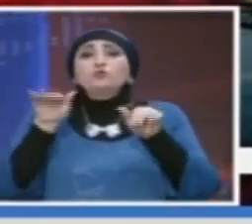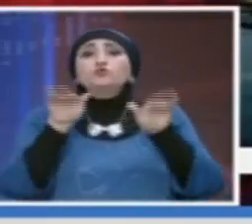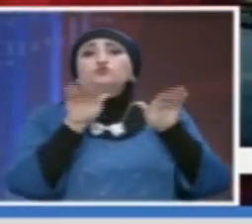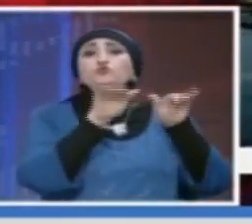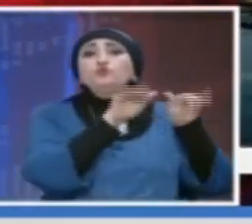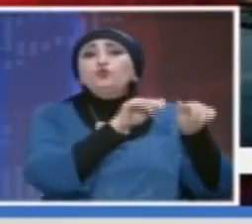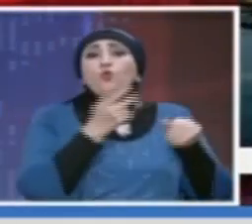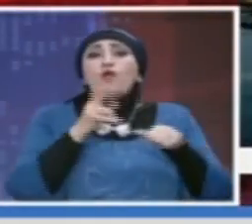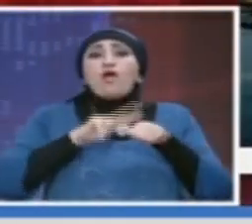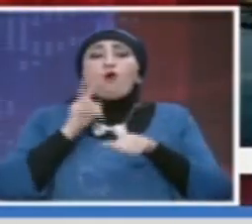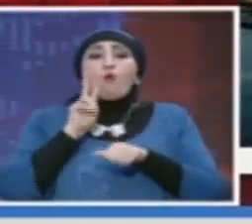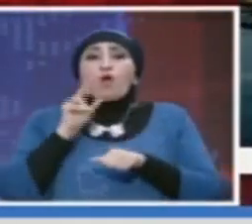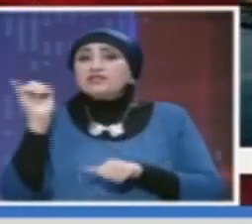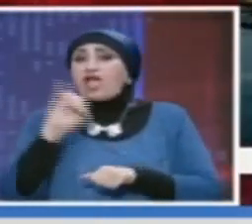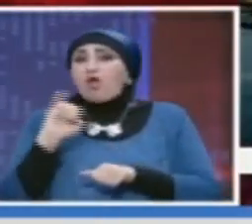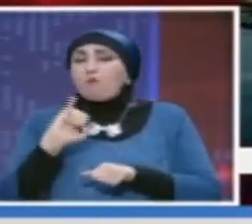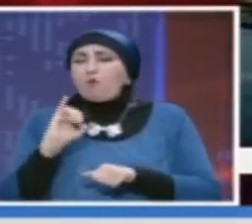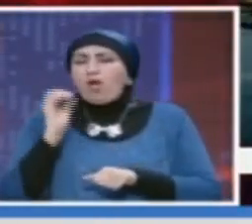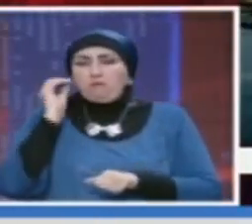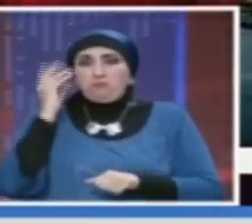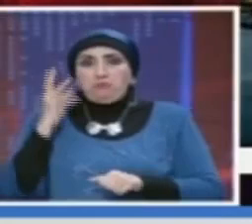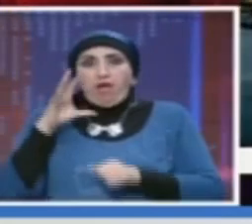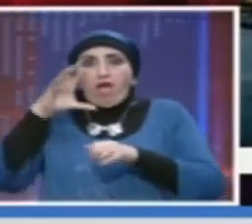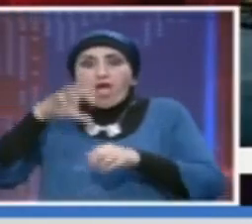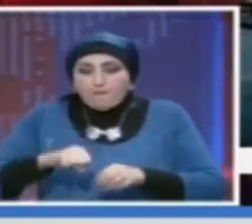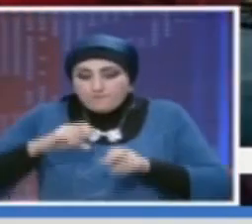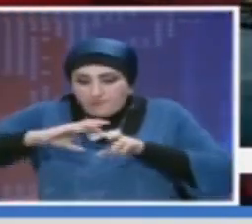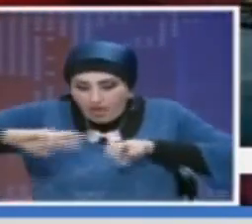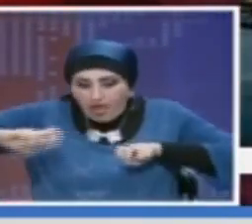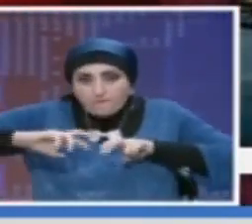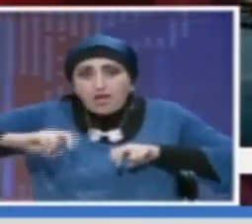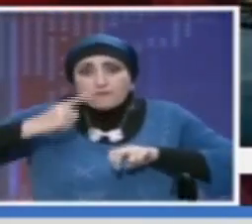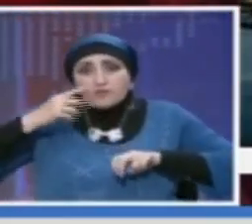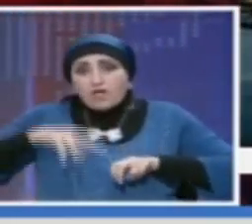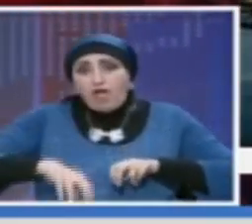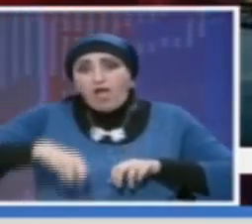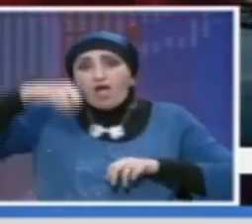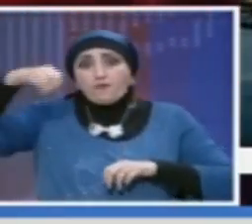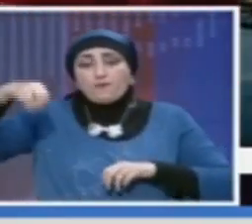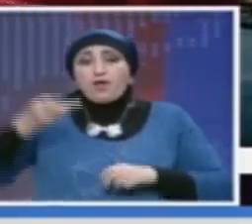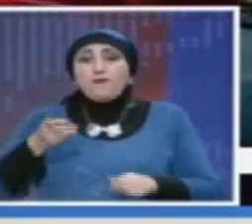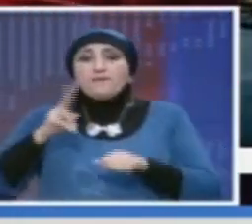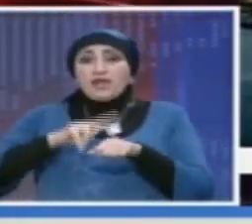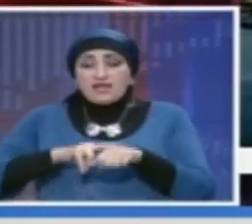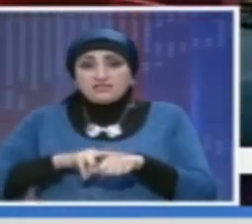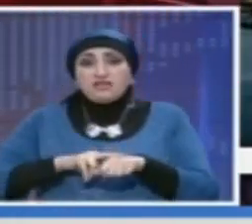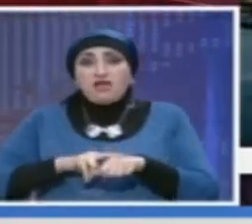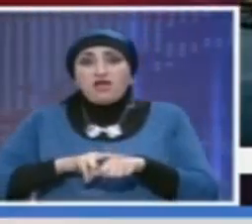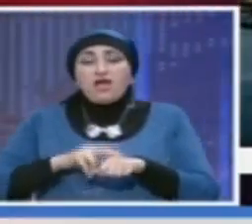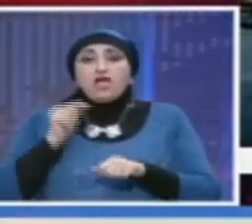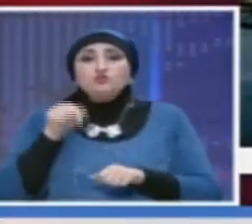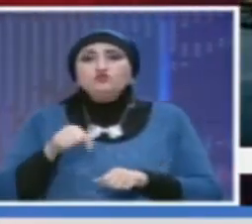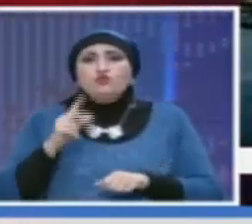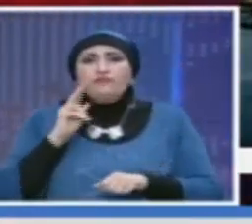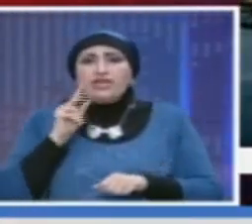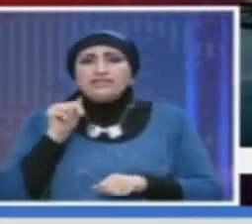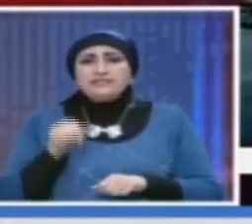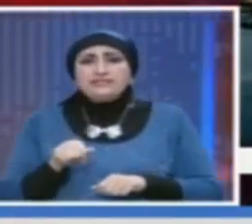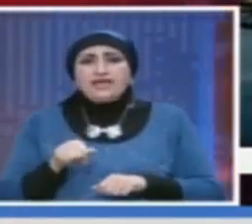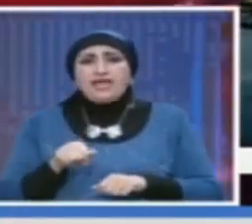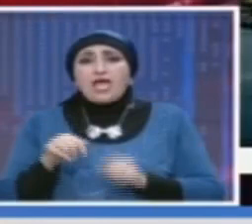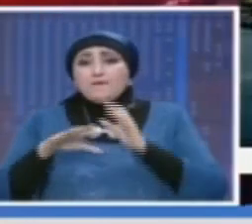المقدسة. ولكن أهمية هذا الاكتشاف أيضا بالإضافة إلى ضخامته، الاكتشاف ده